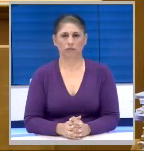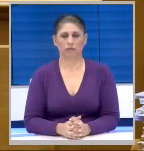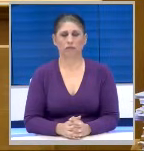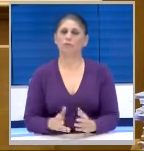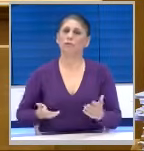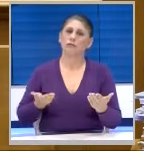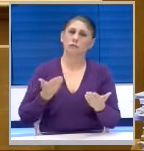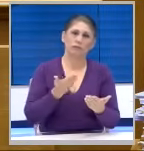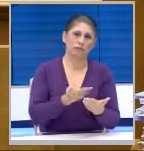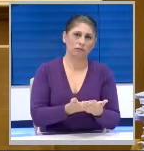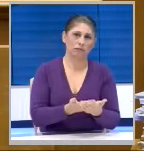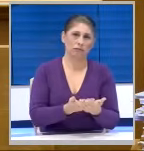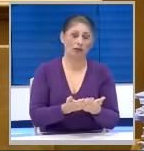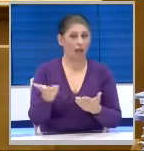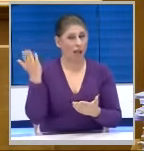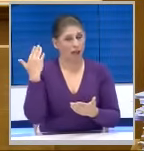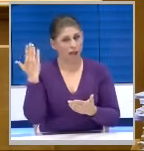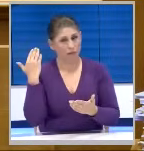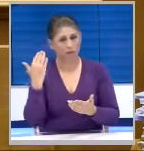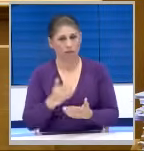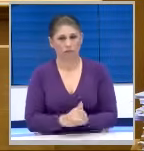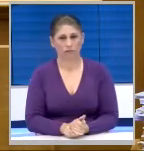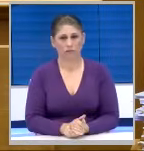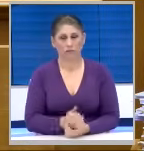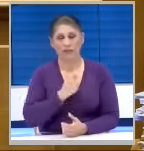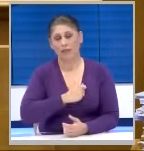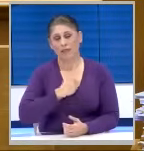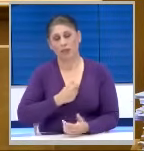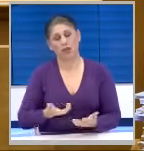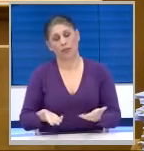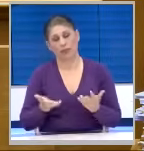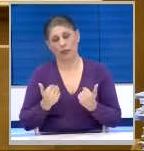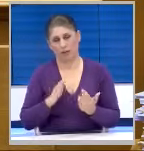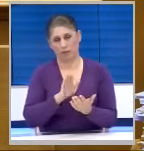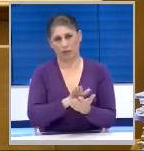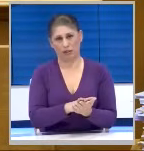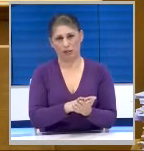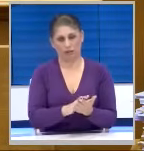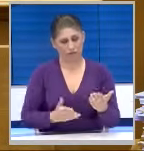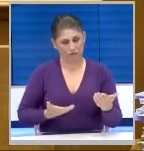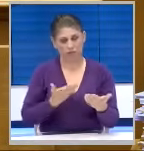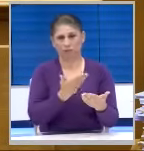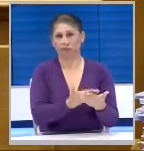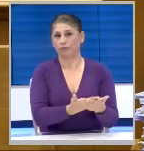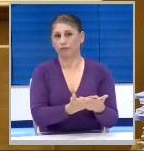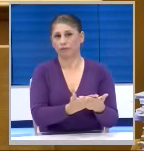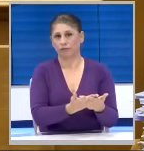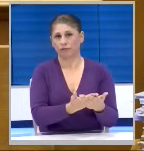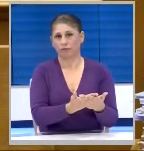ότι έχει ήδη από τότε δεν τον έχουμε δυστυχώς ως μάρτυρα έχει καταθέσει